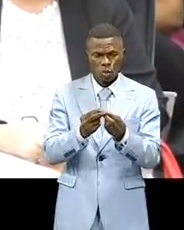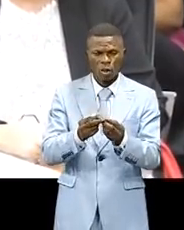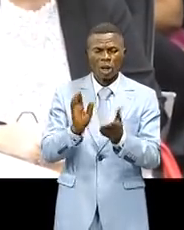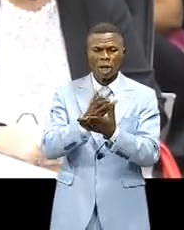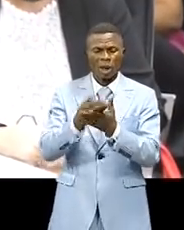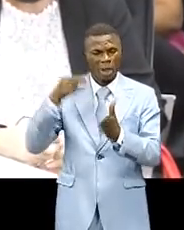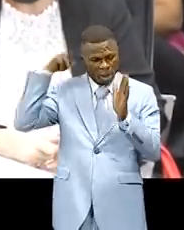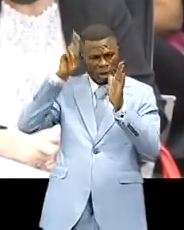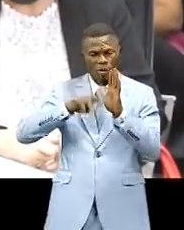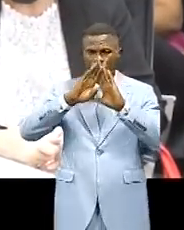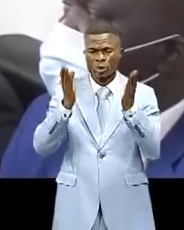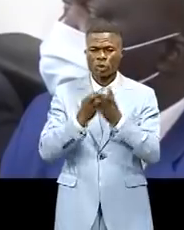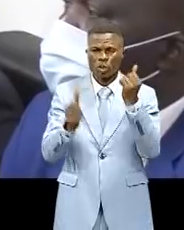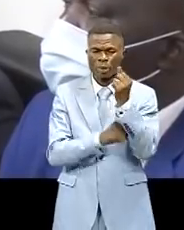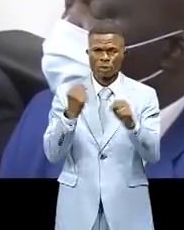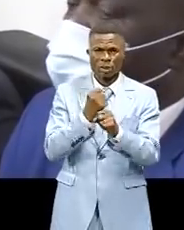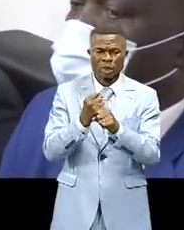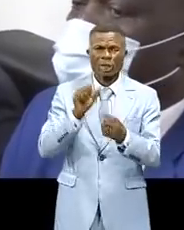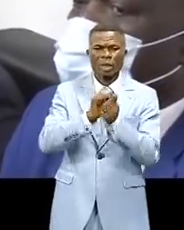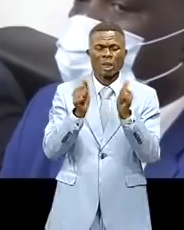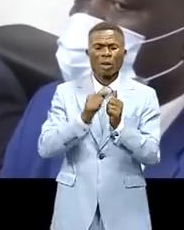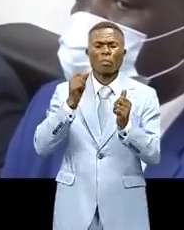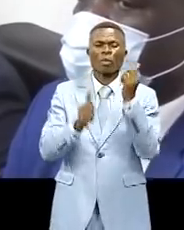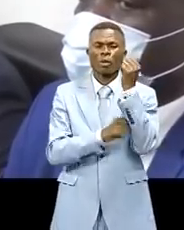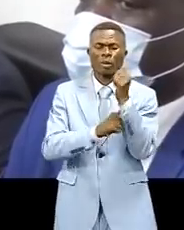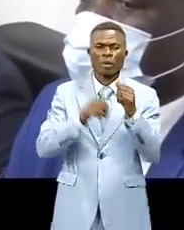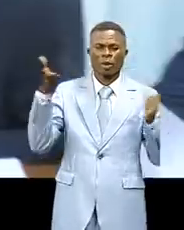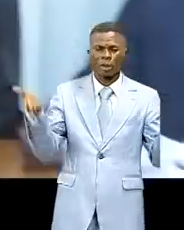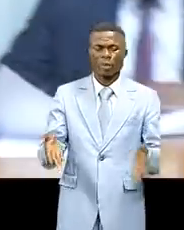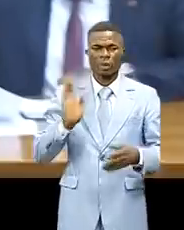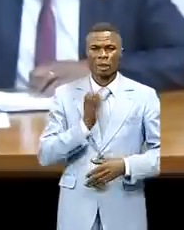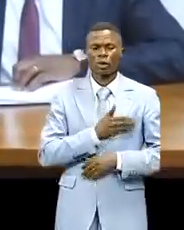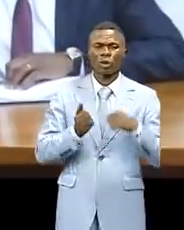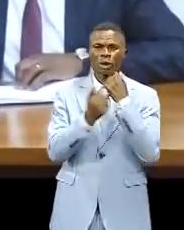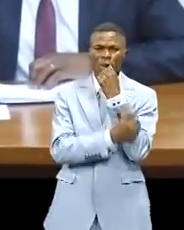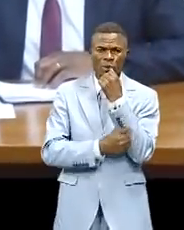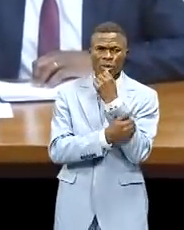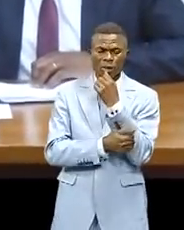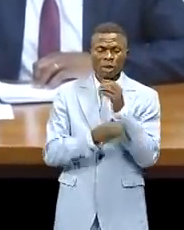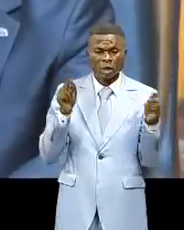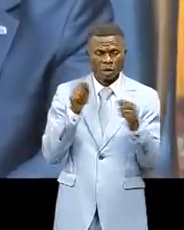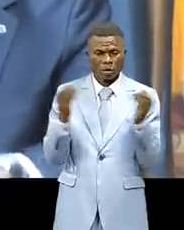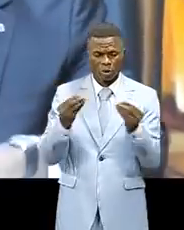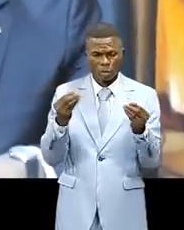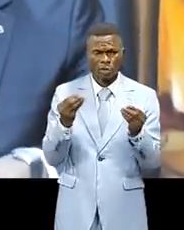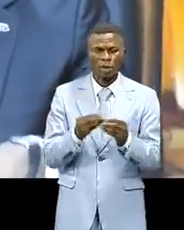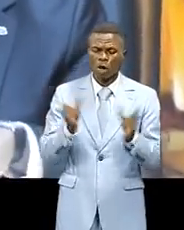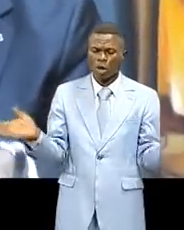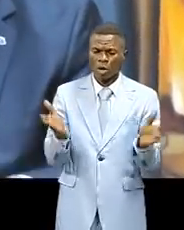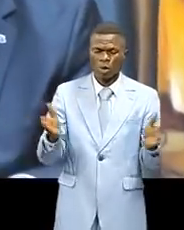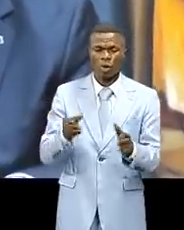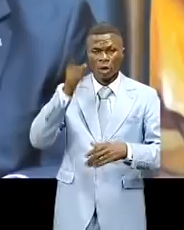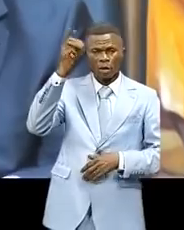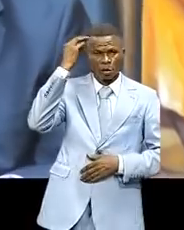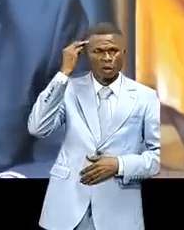et tous les acteurs qui opèrent dans les secteurs humanitaires en république démocratique du congo raison pour laquelle il a été activé par lé chef de